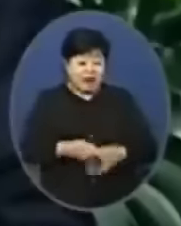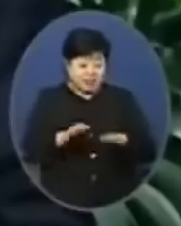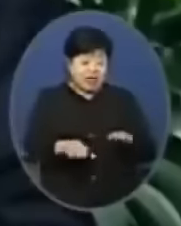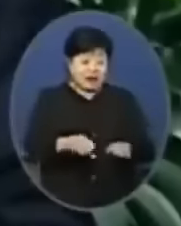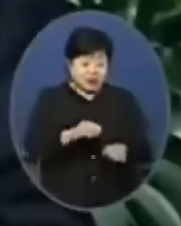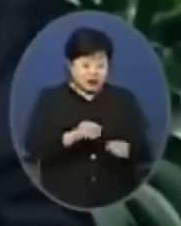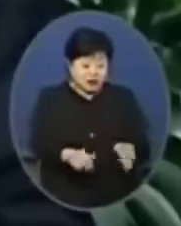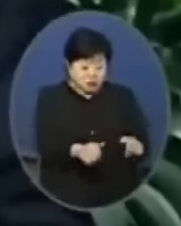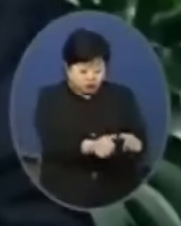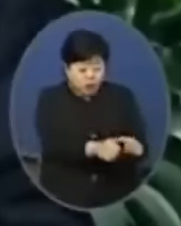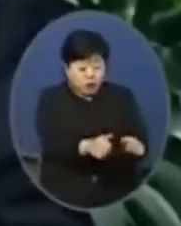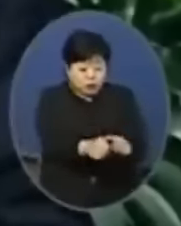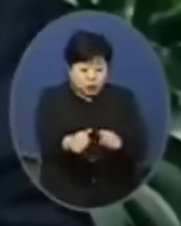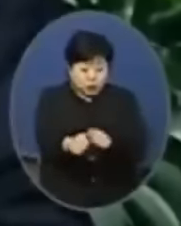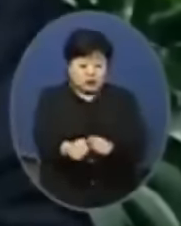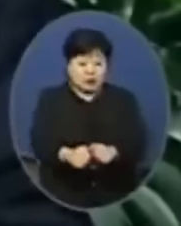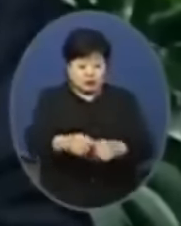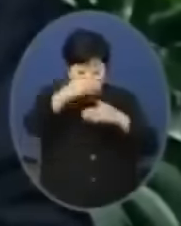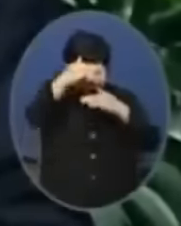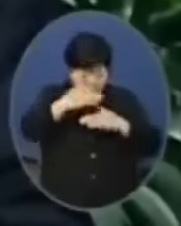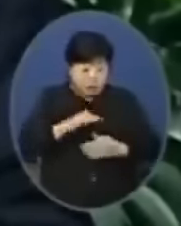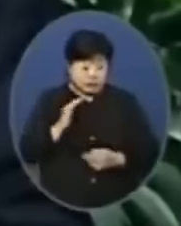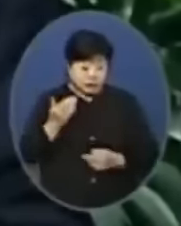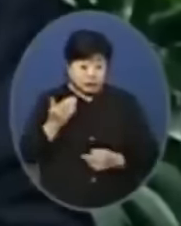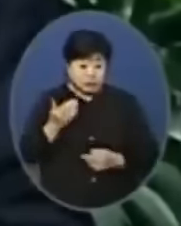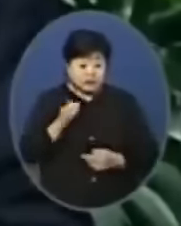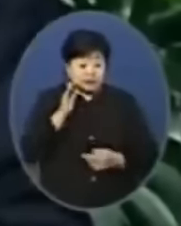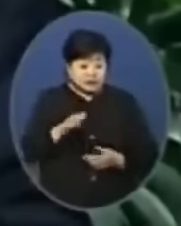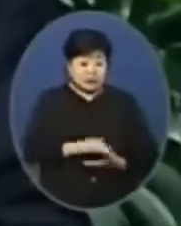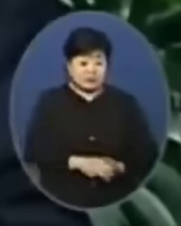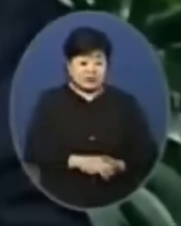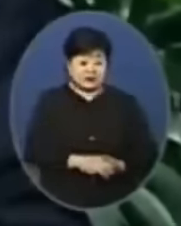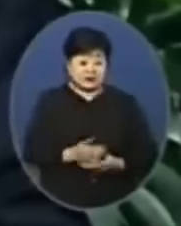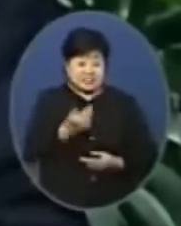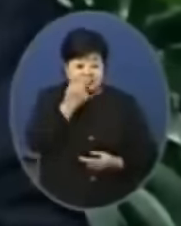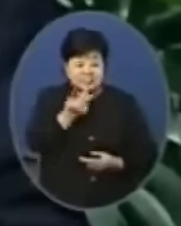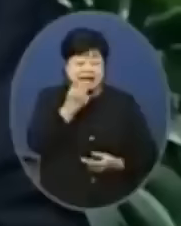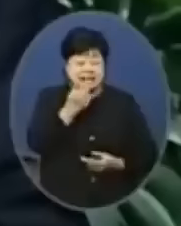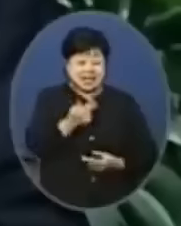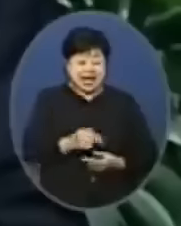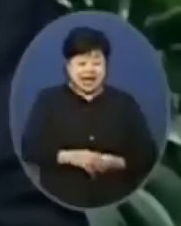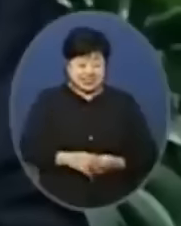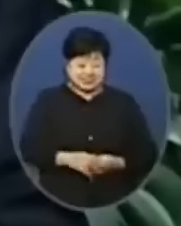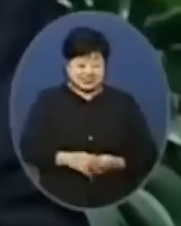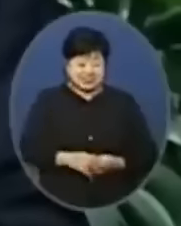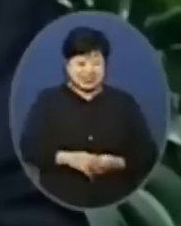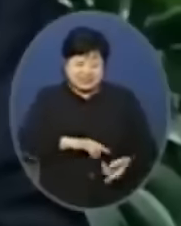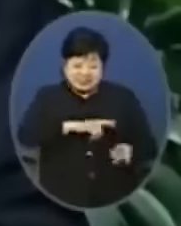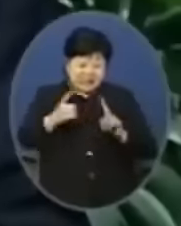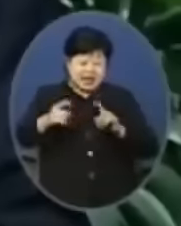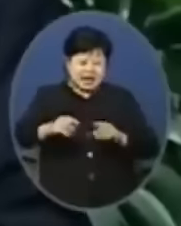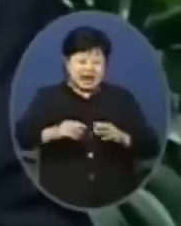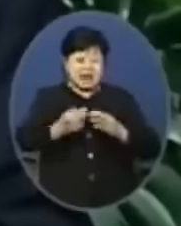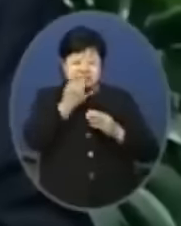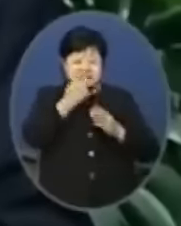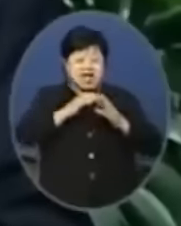다 붙어 조화가 질서가 됐습니다. 그 다음에 생기를 향해서, 생기야 살아 일어나게